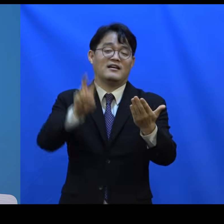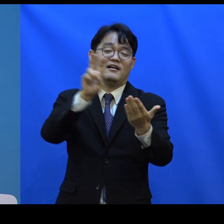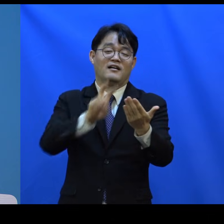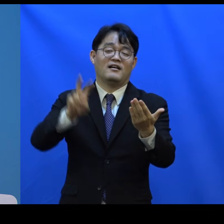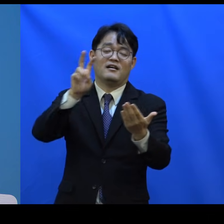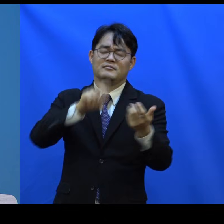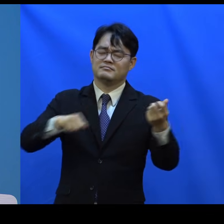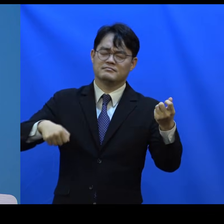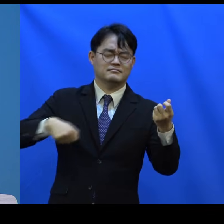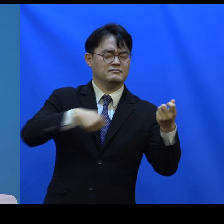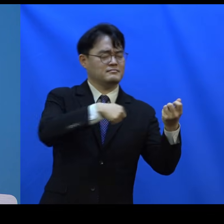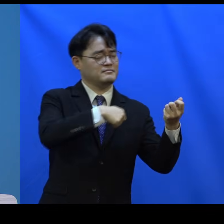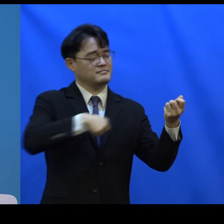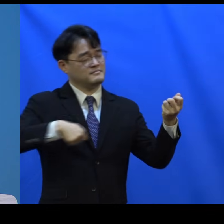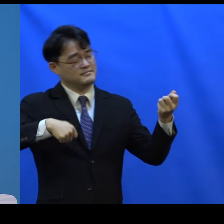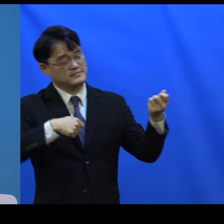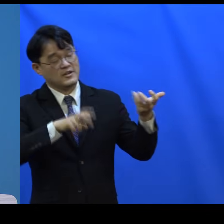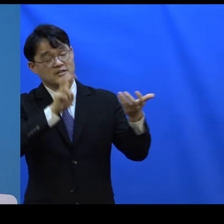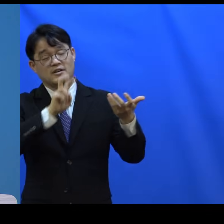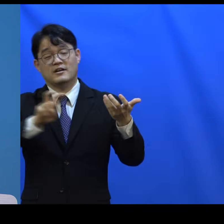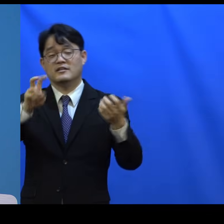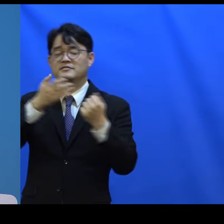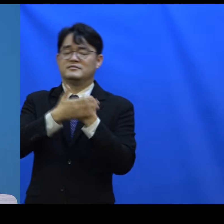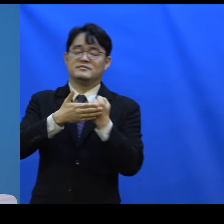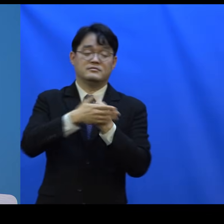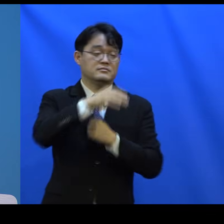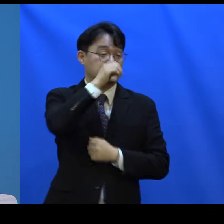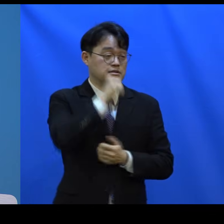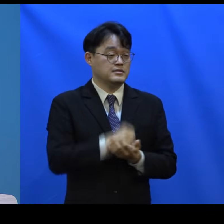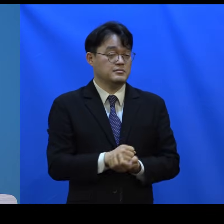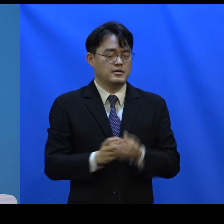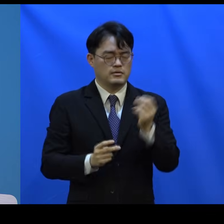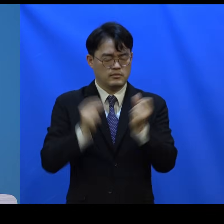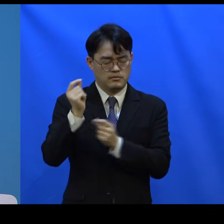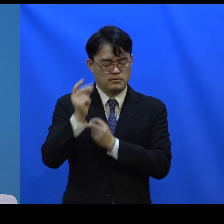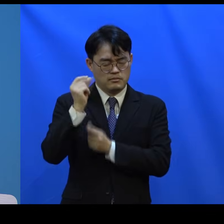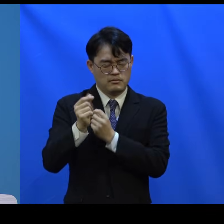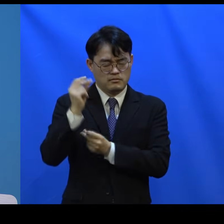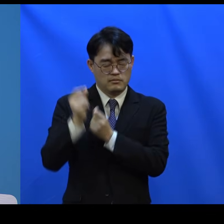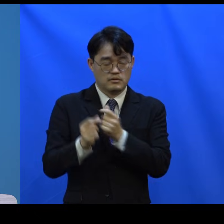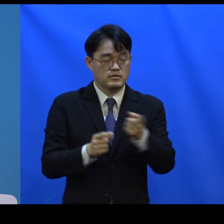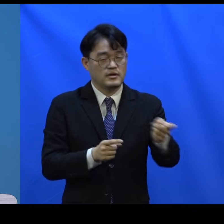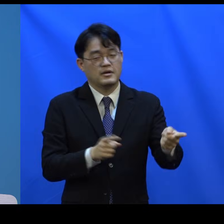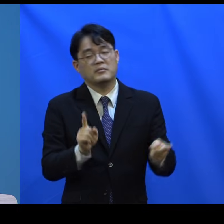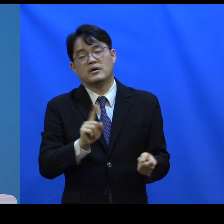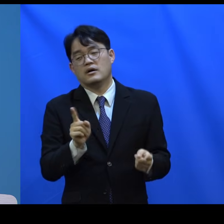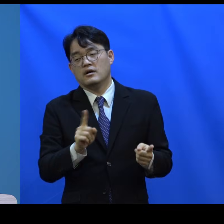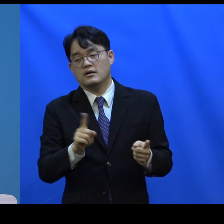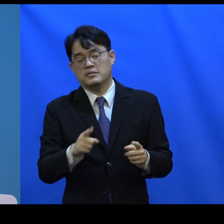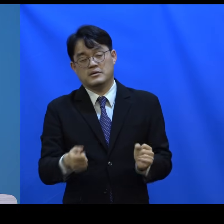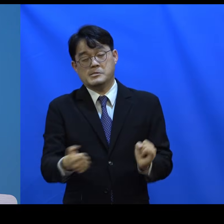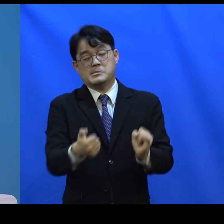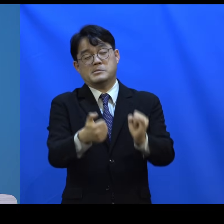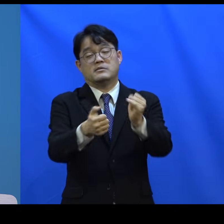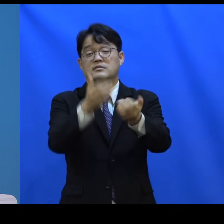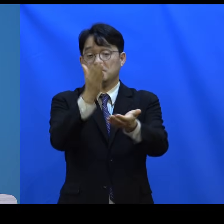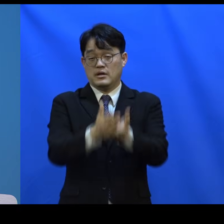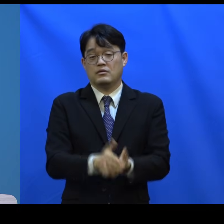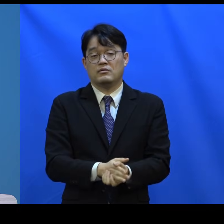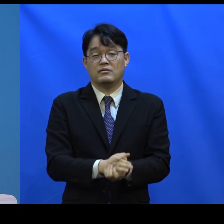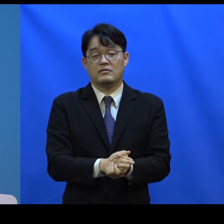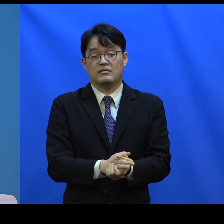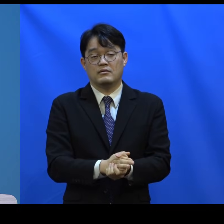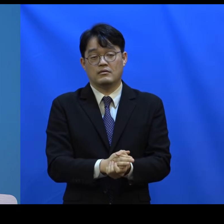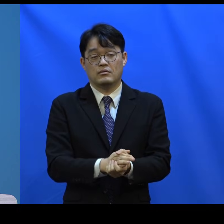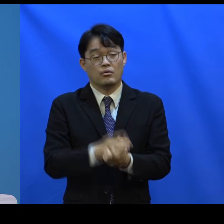이게 찬양 복음송가도 듣고 은혜로운 분위기로 와야 돼요. 그리고 오고 가는 과정에 마음이 깨어지지 않도록